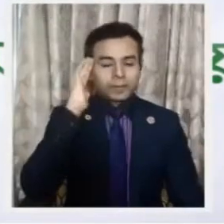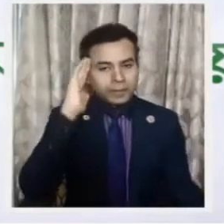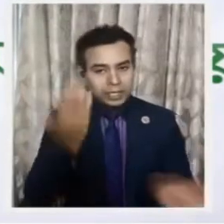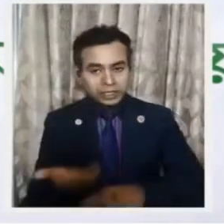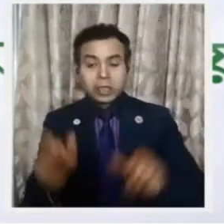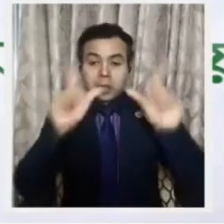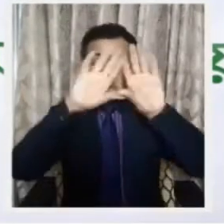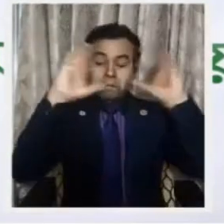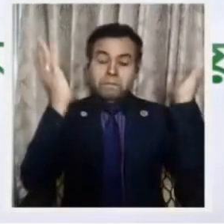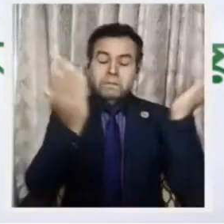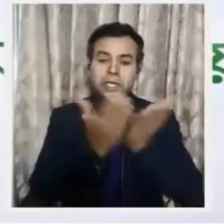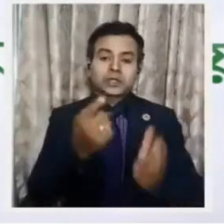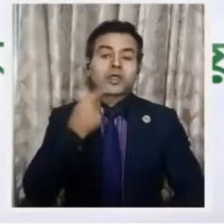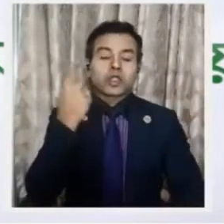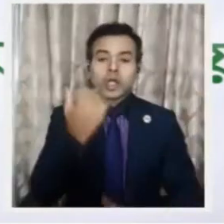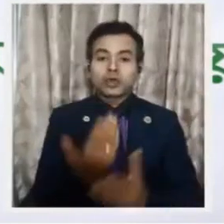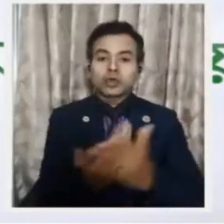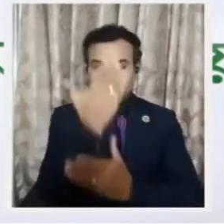365 জন, এ পর্যন্ত